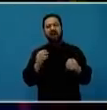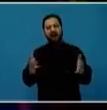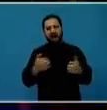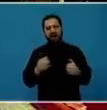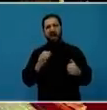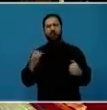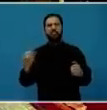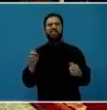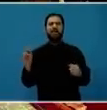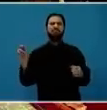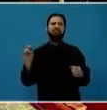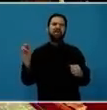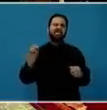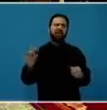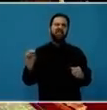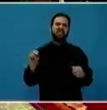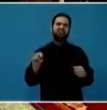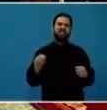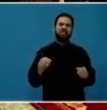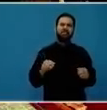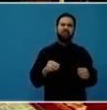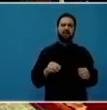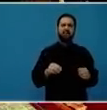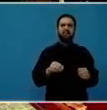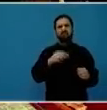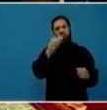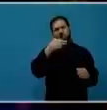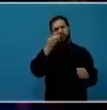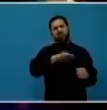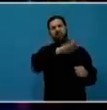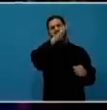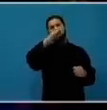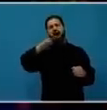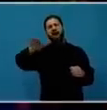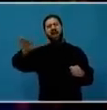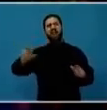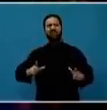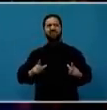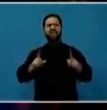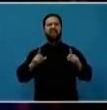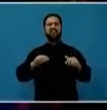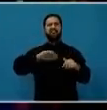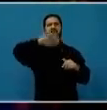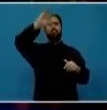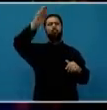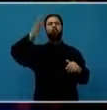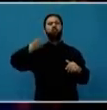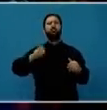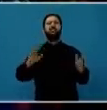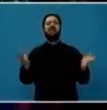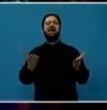economice, geografice, vorbim despre marea vieții geografice, despre munții care sunt